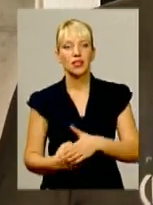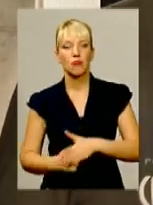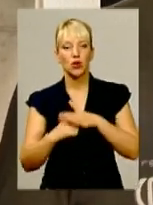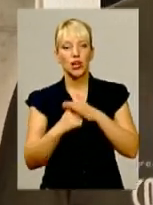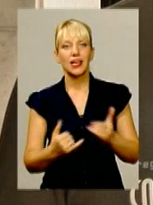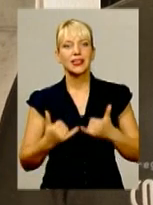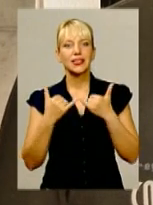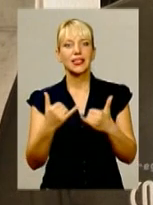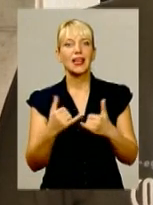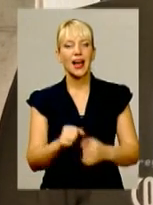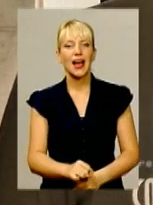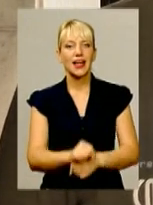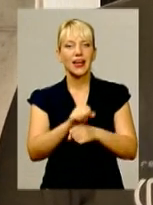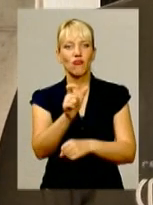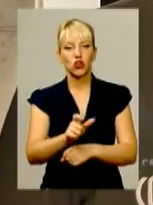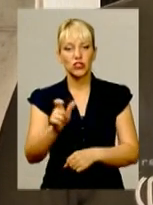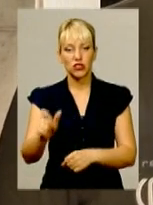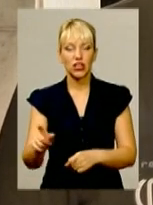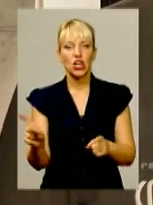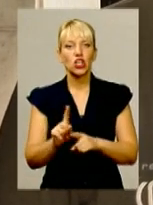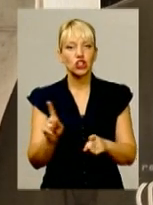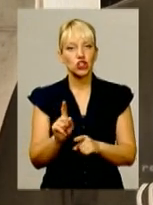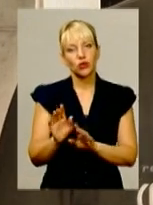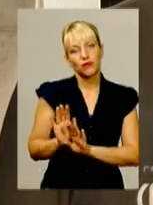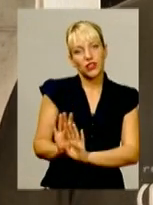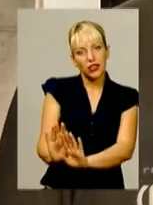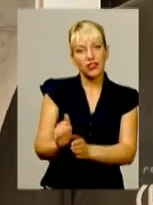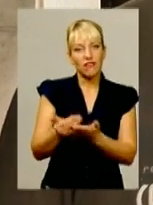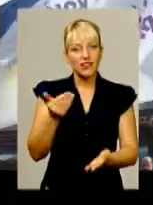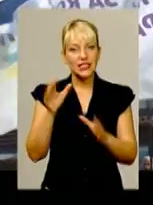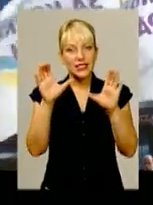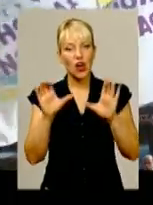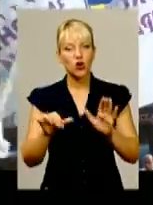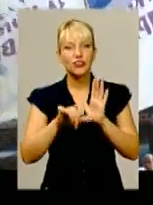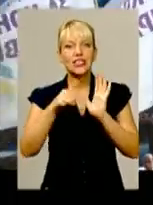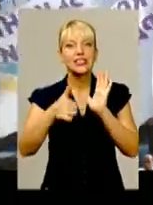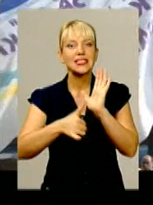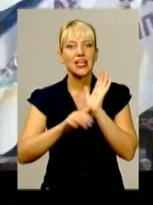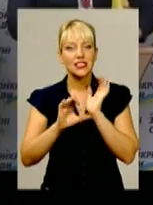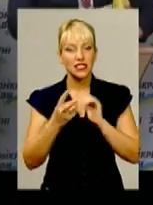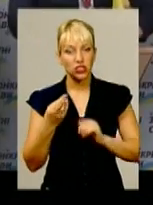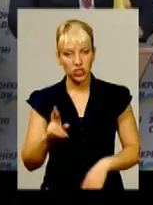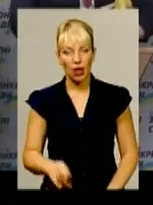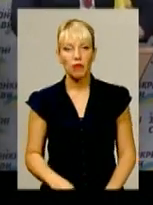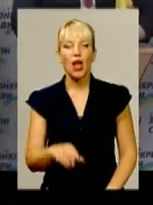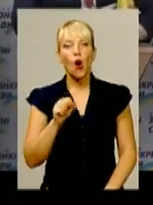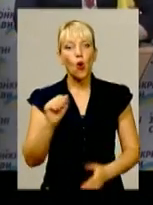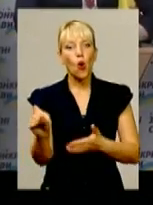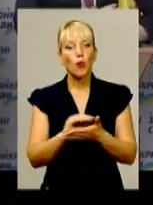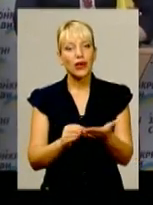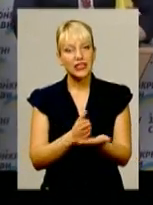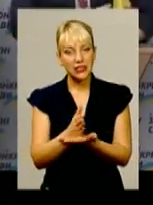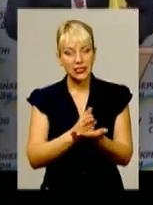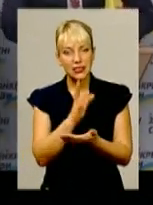революціонерам. Тобто, якимось чином відбелитися від тих законів 16 січня і так далі. У прес-службі партії за конкретні справи новий